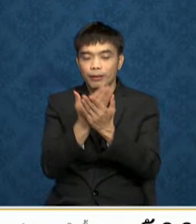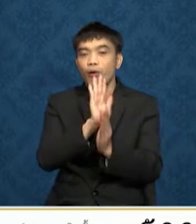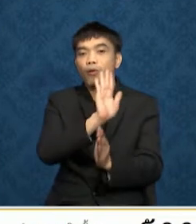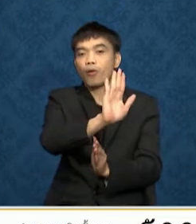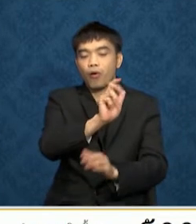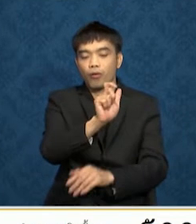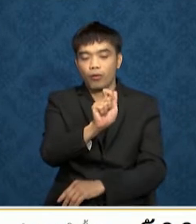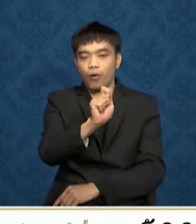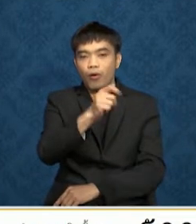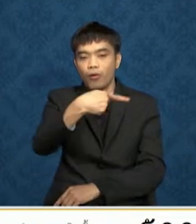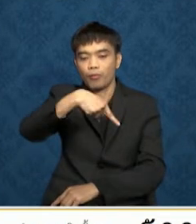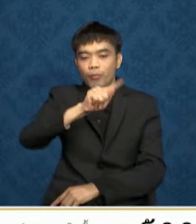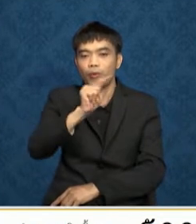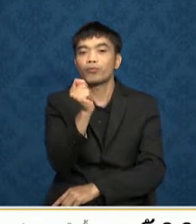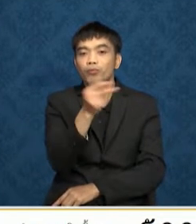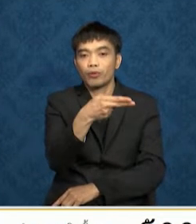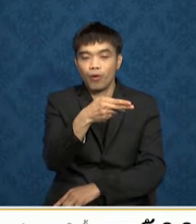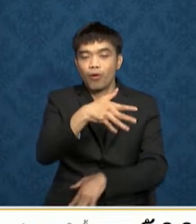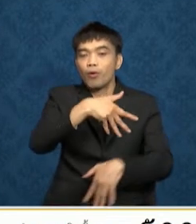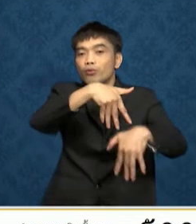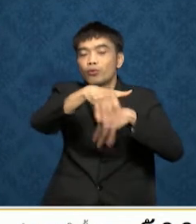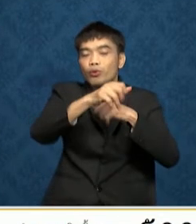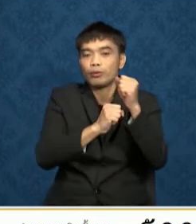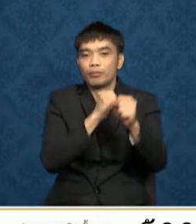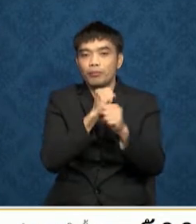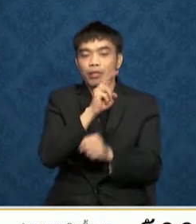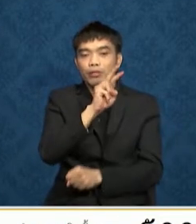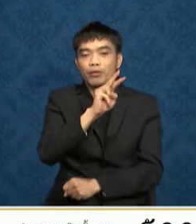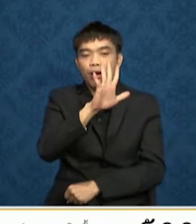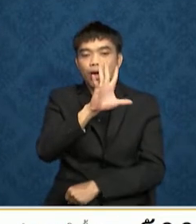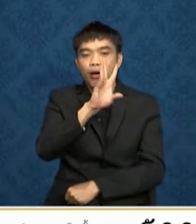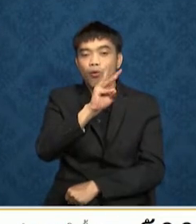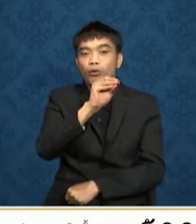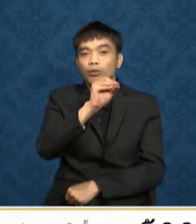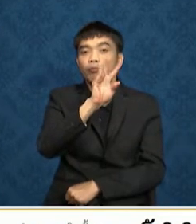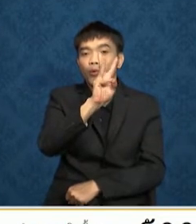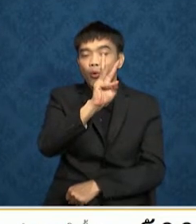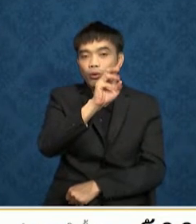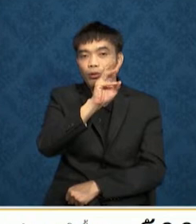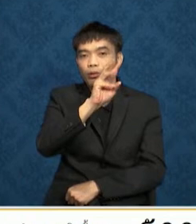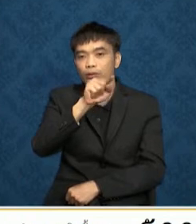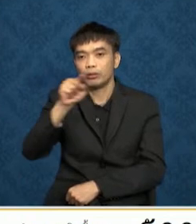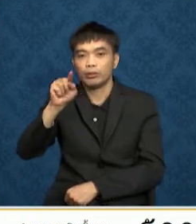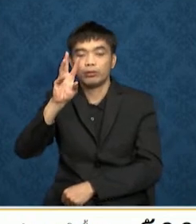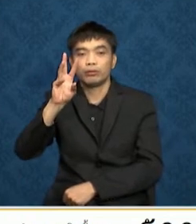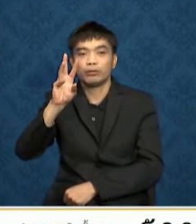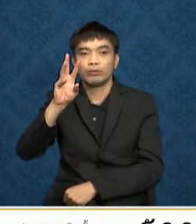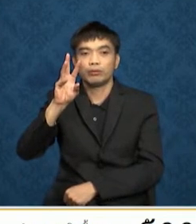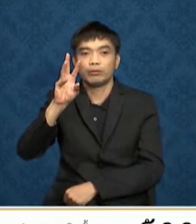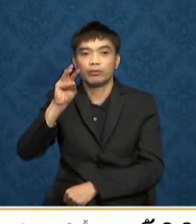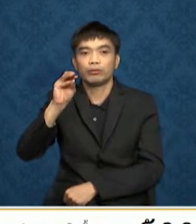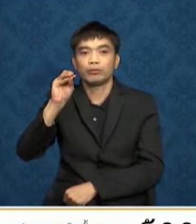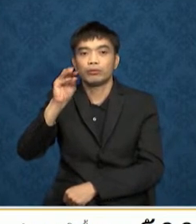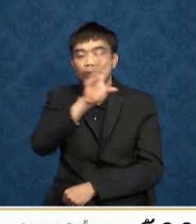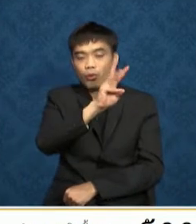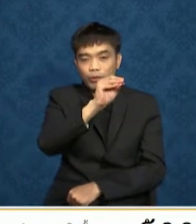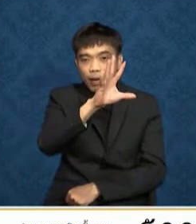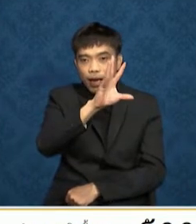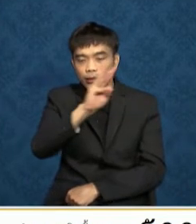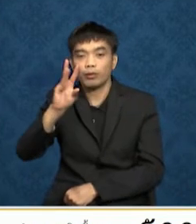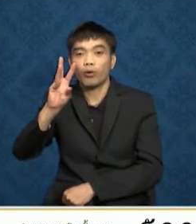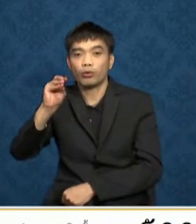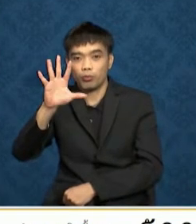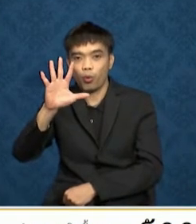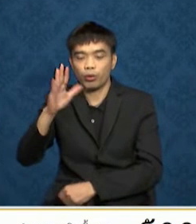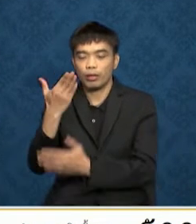2556ถึงปี 2565ขาดทุกปีครับประมาณการรายได้ให้เค้าสูงแต่จัดสรรให้เค้า